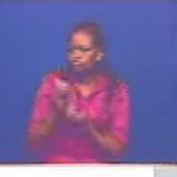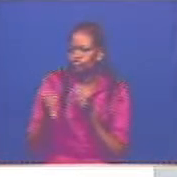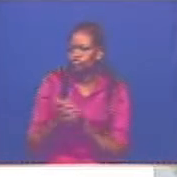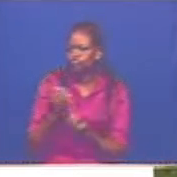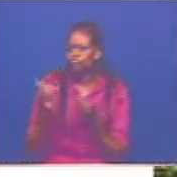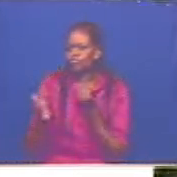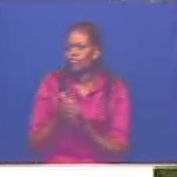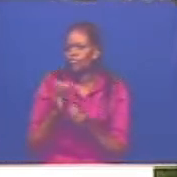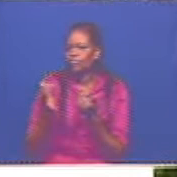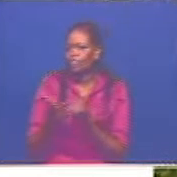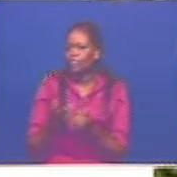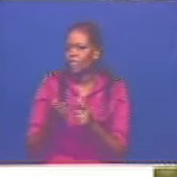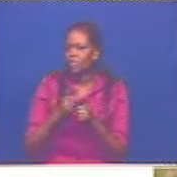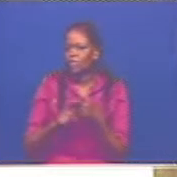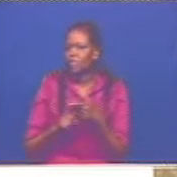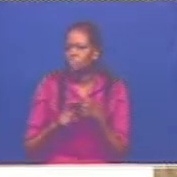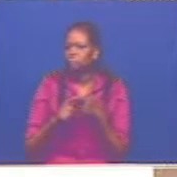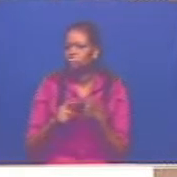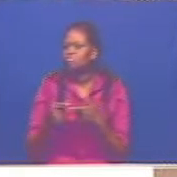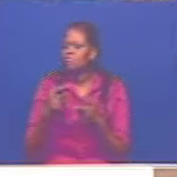Unanichulia, sijeteleza.